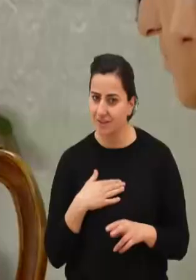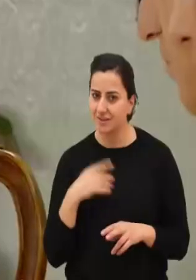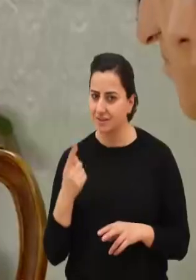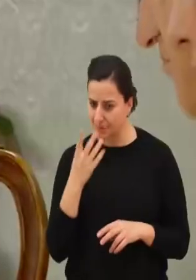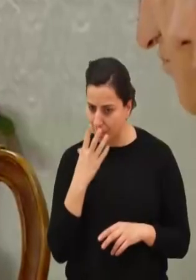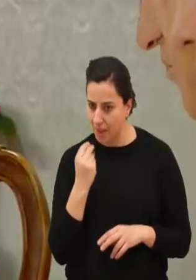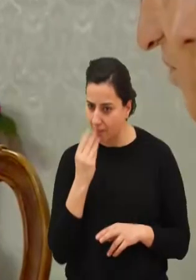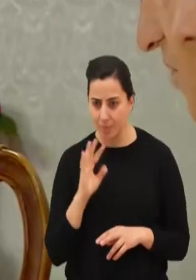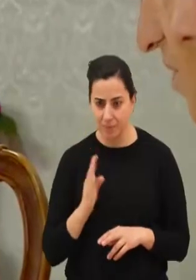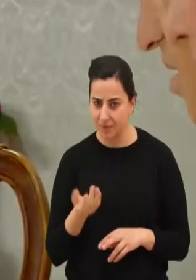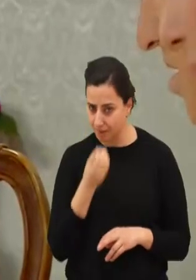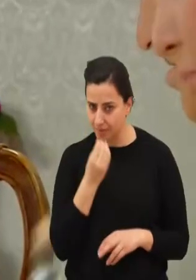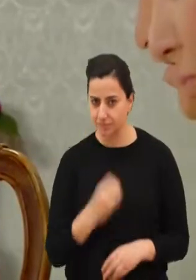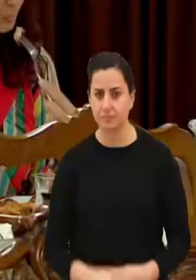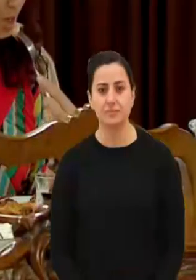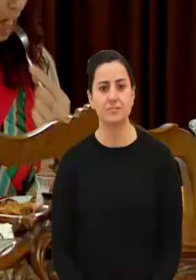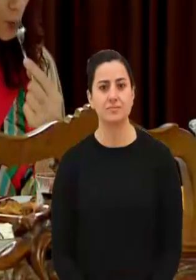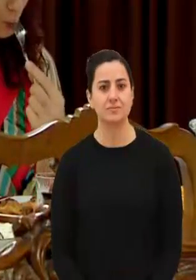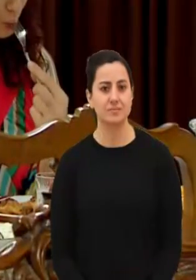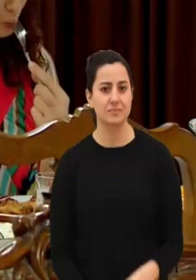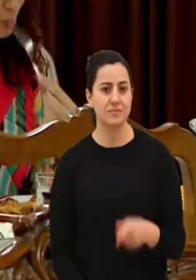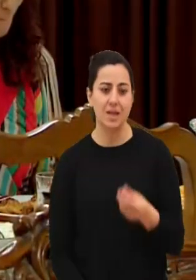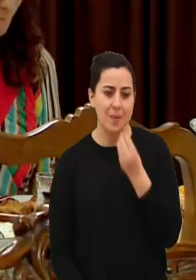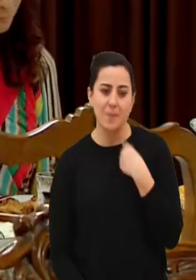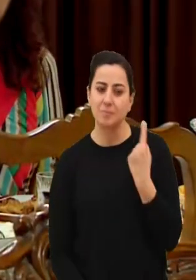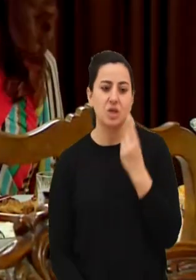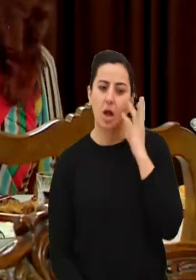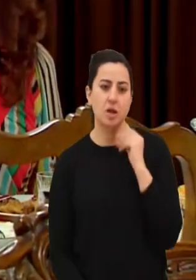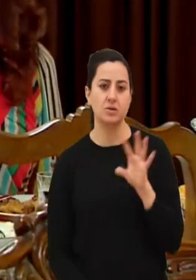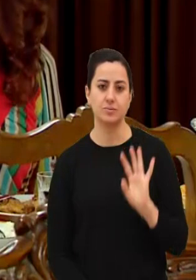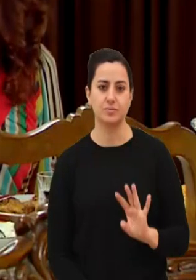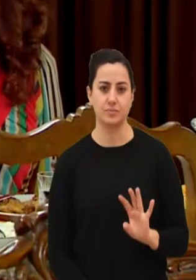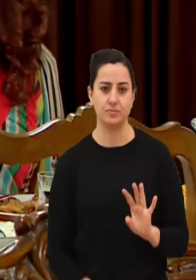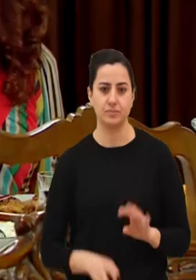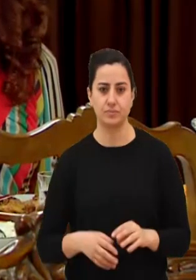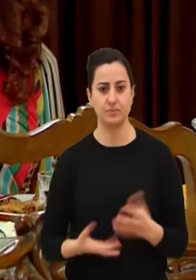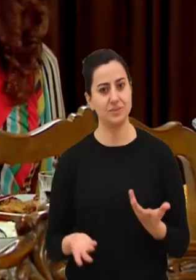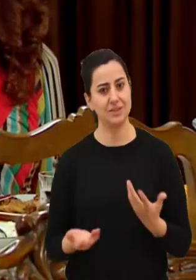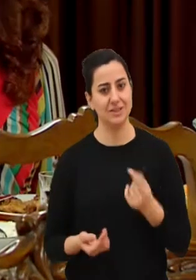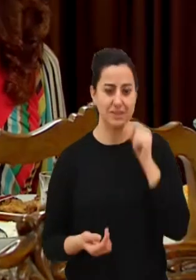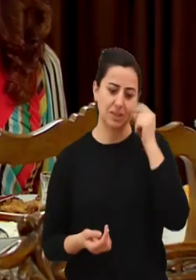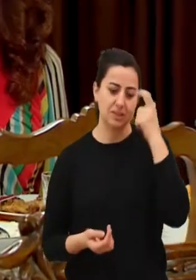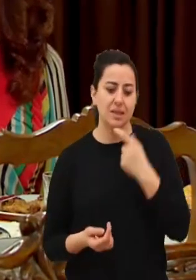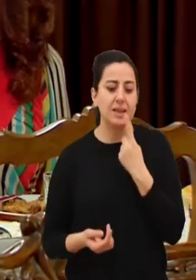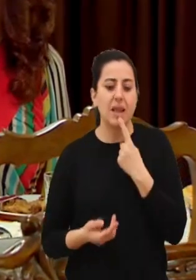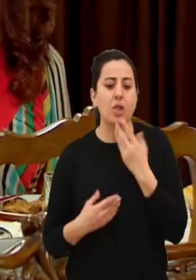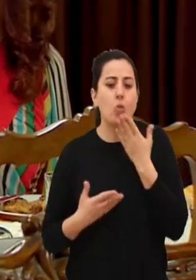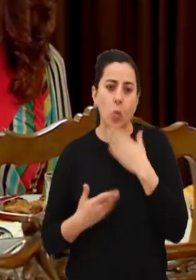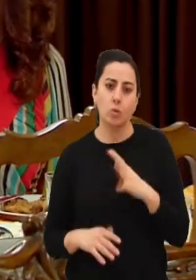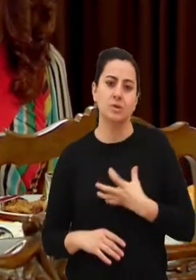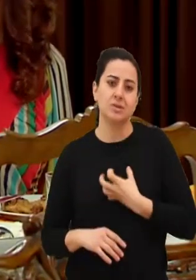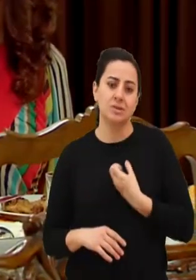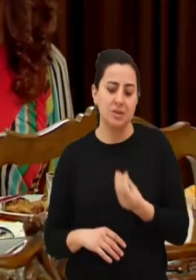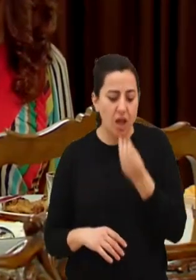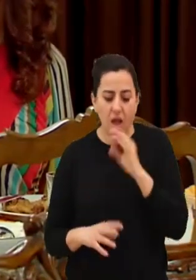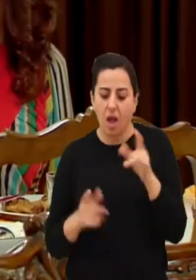siz nasıl buldunuz yemeği? Beğendiniz mi? Yemekten bir şey anlayamıyorum efendim. İnsanın ağzının tadı olmayınca